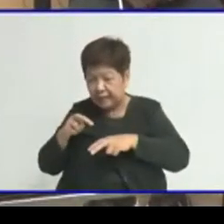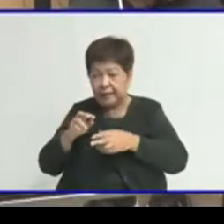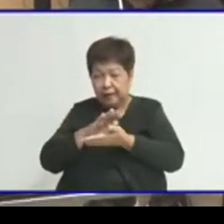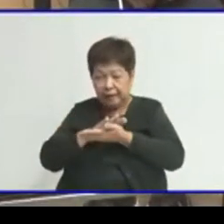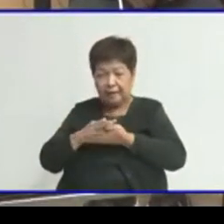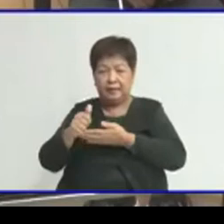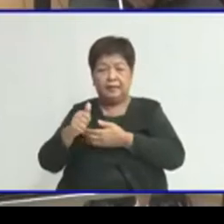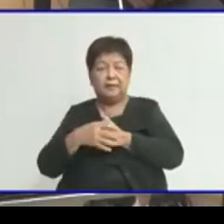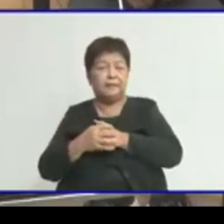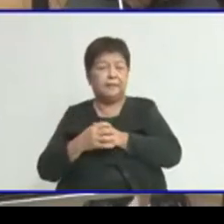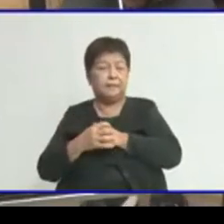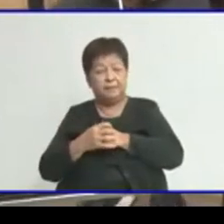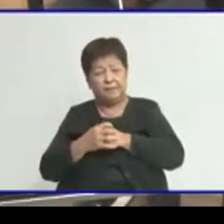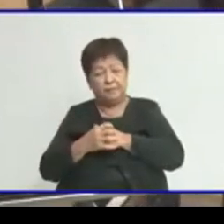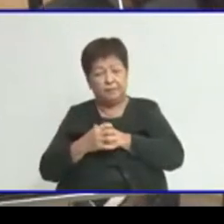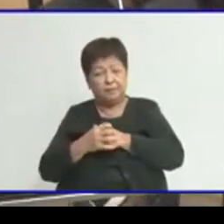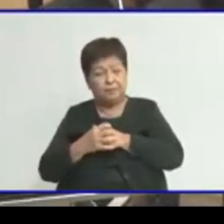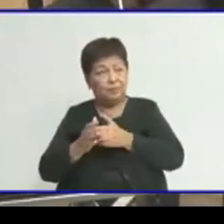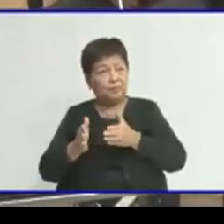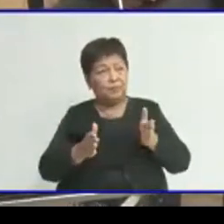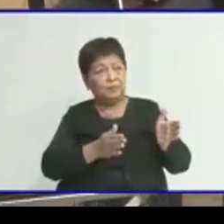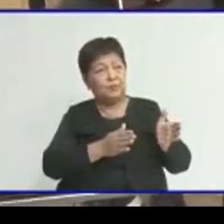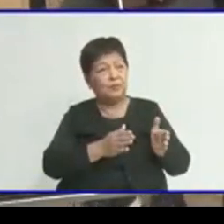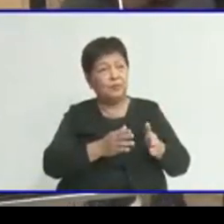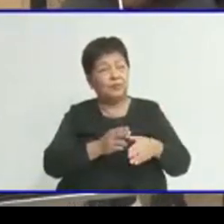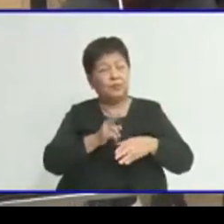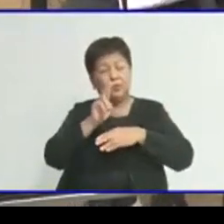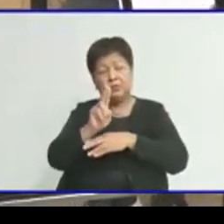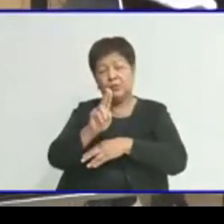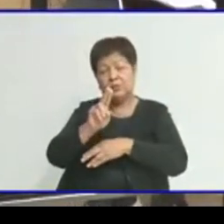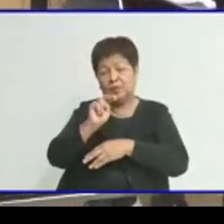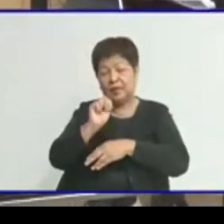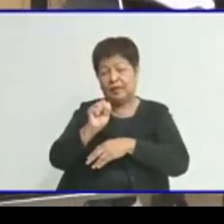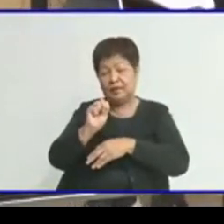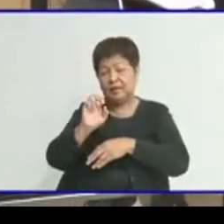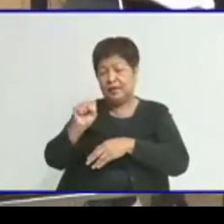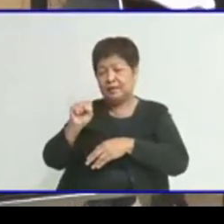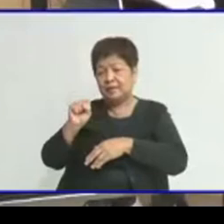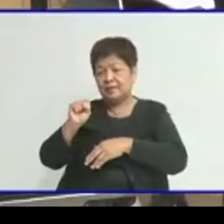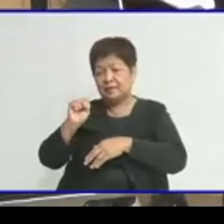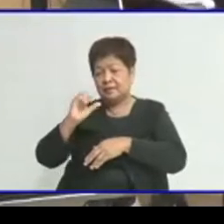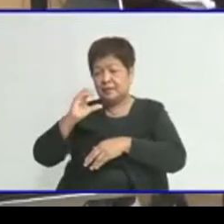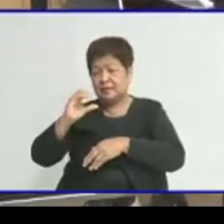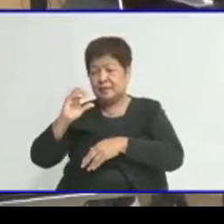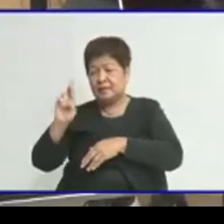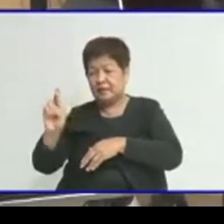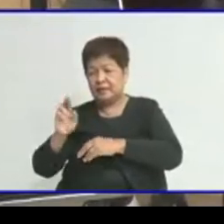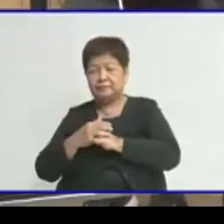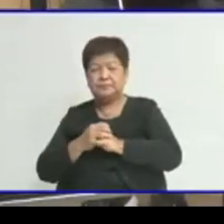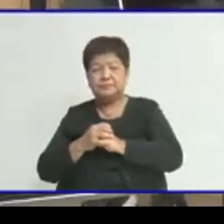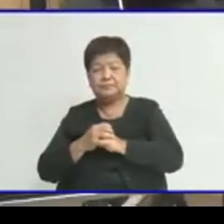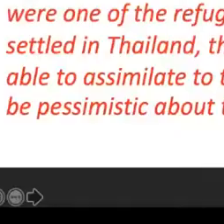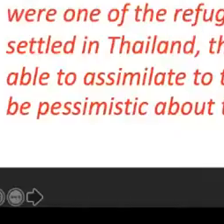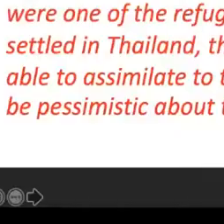าง UNSCR ตามคุณเชิญสิค่ะบทบาทของ UNSCR แล้วก็สิ่งที ่มันจะ เ